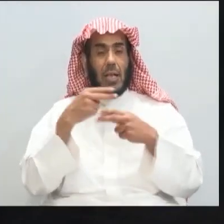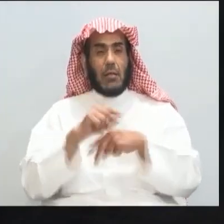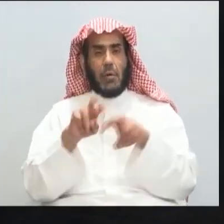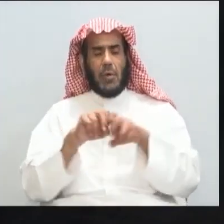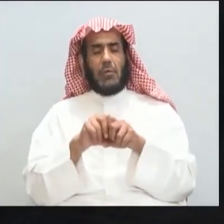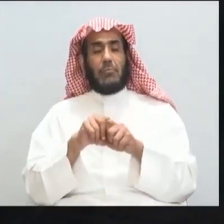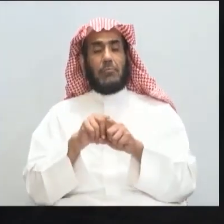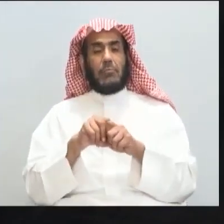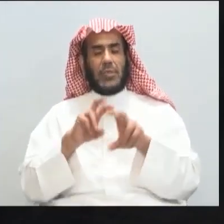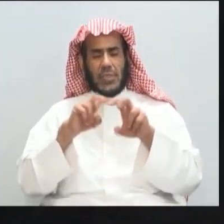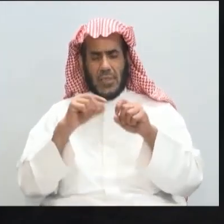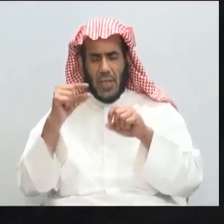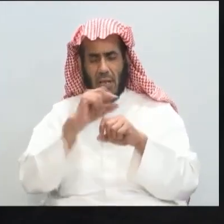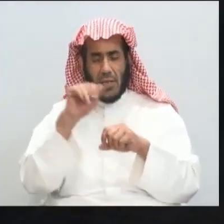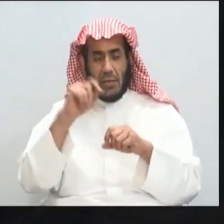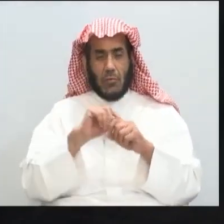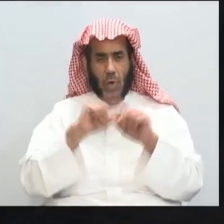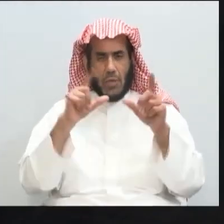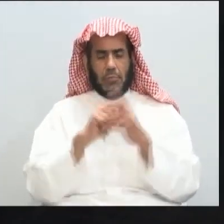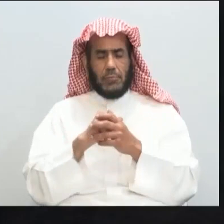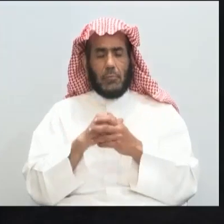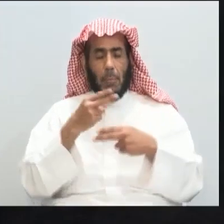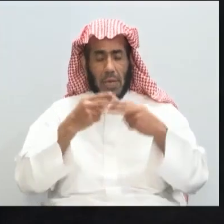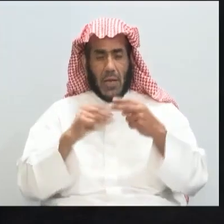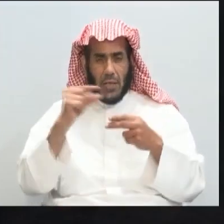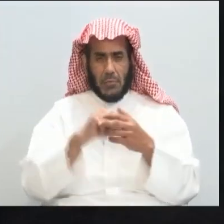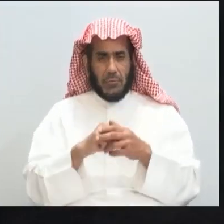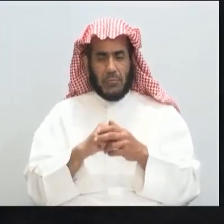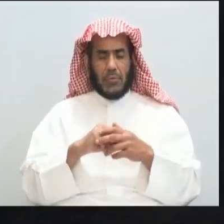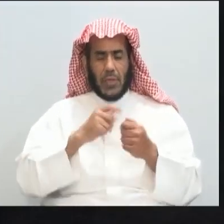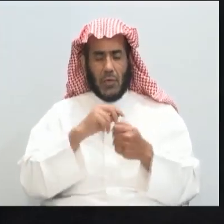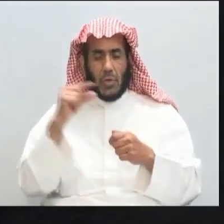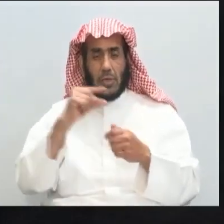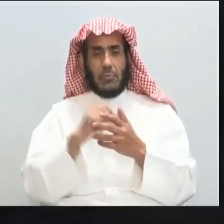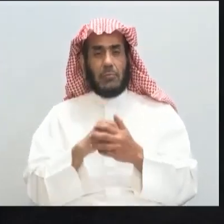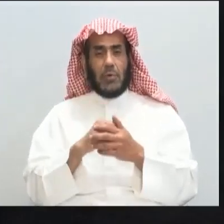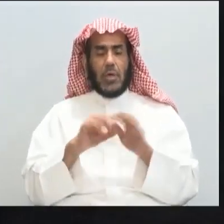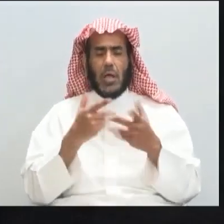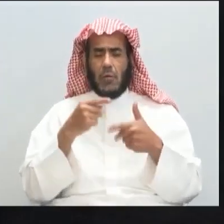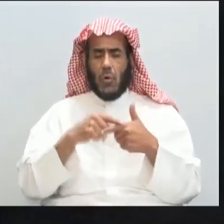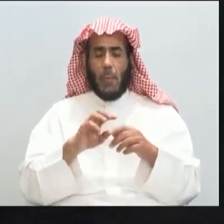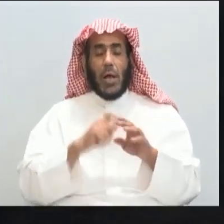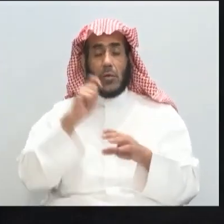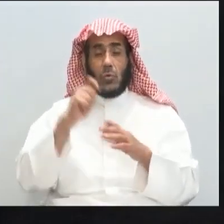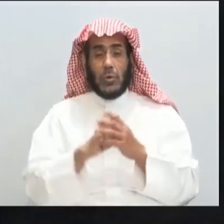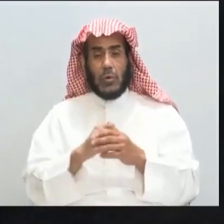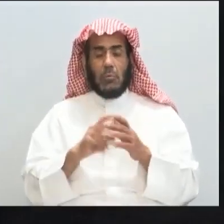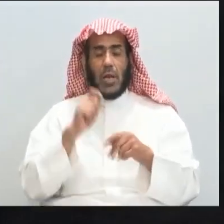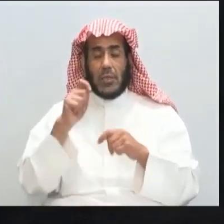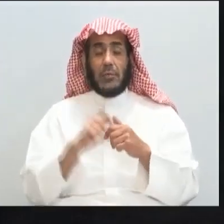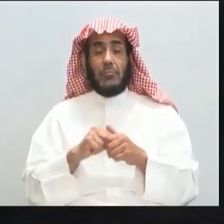الكلمه صيغ صيغه الكلمه في بناء الكلمه في تغير الكلمه كيف تكون ما اصلها ما